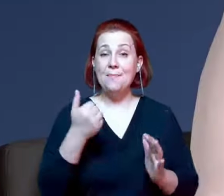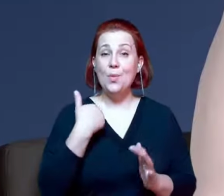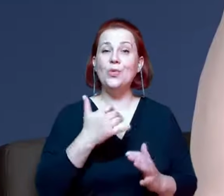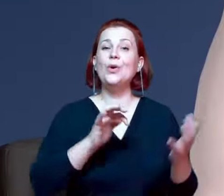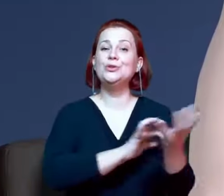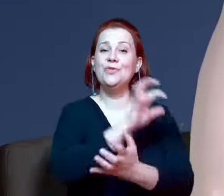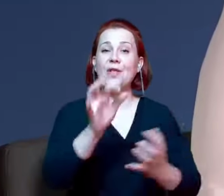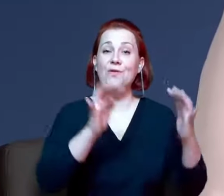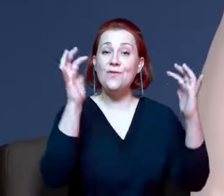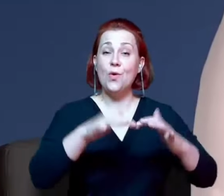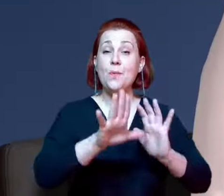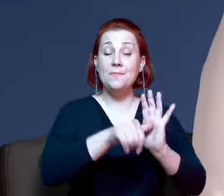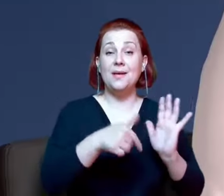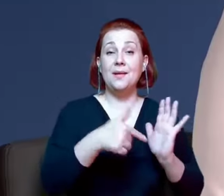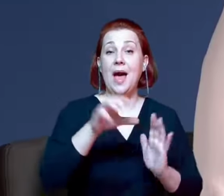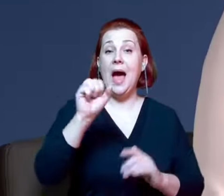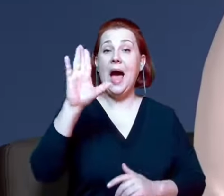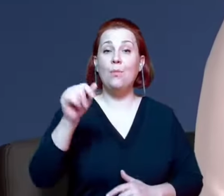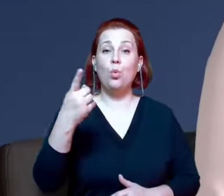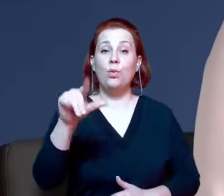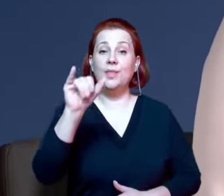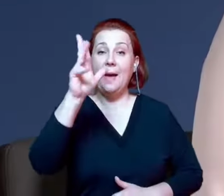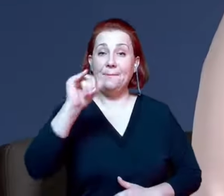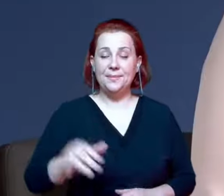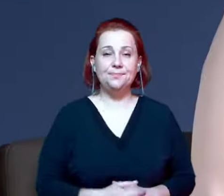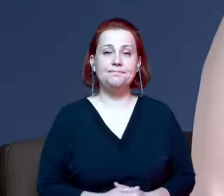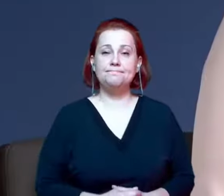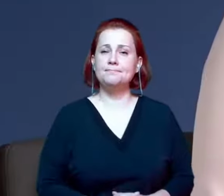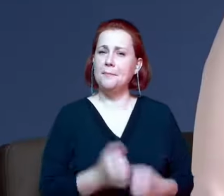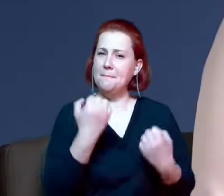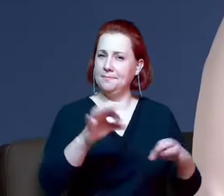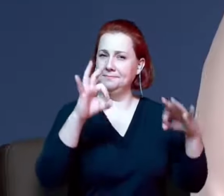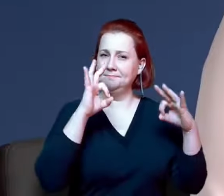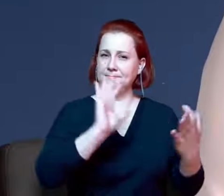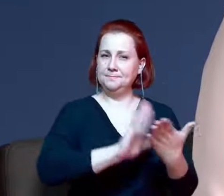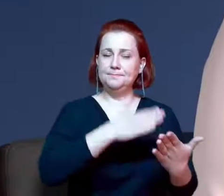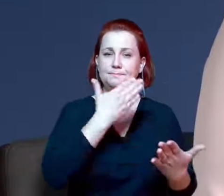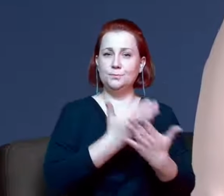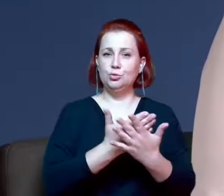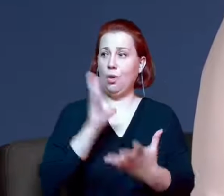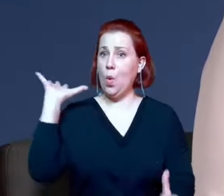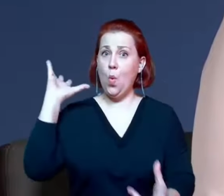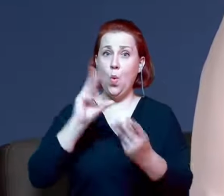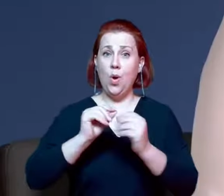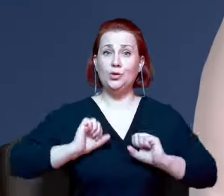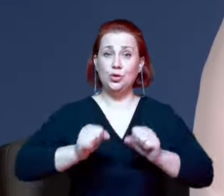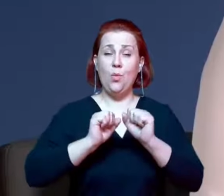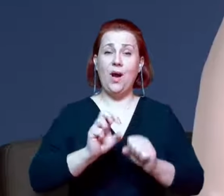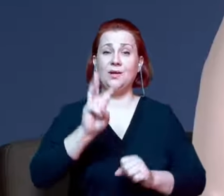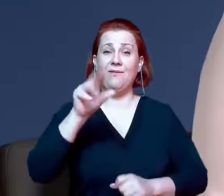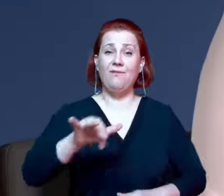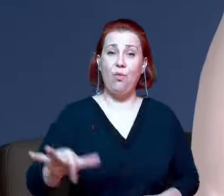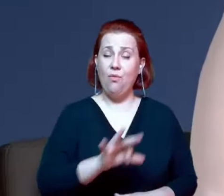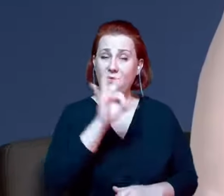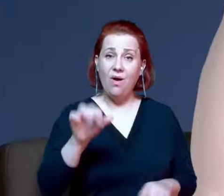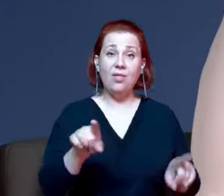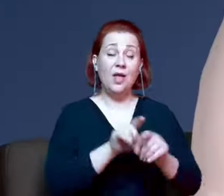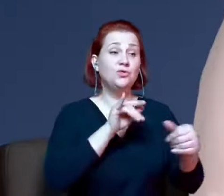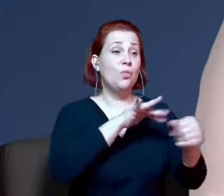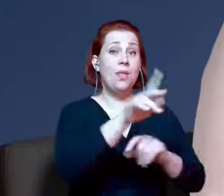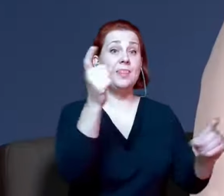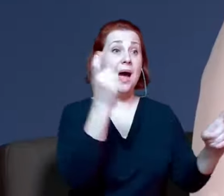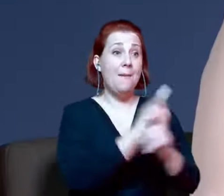Forum Miejskiemu w Abu Dhabi. Bardzo udanym przykładem dorobku WF i wpływu na kraj i miasto